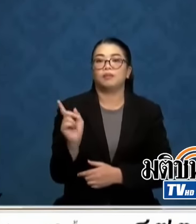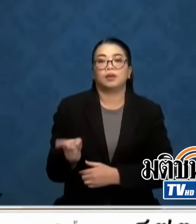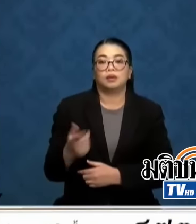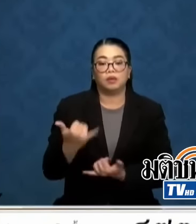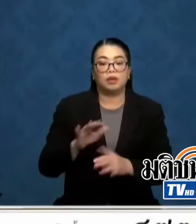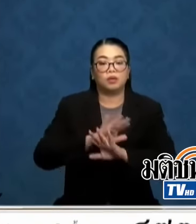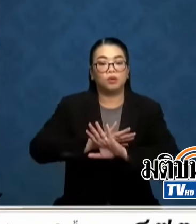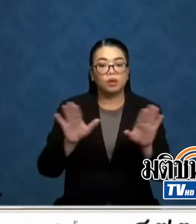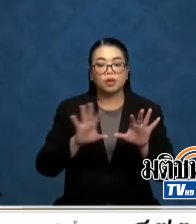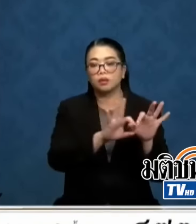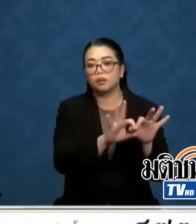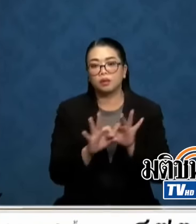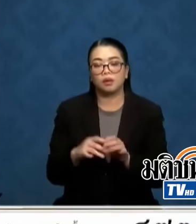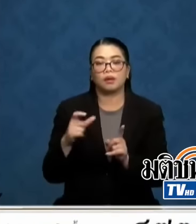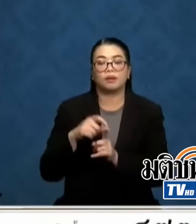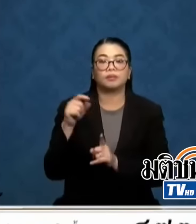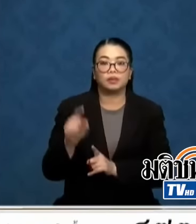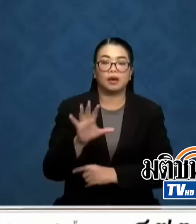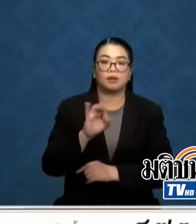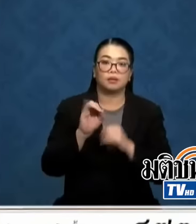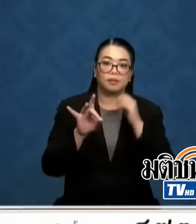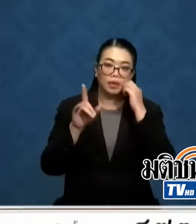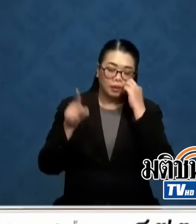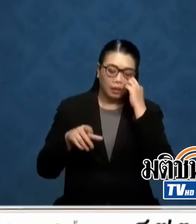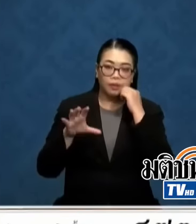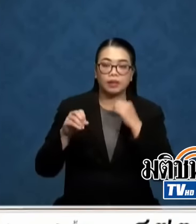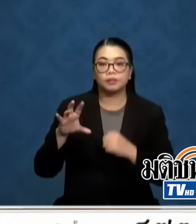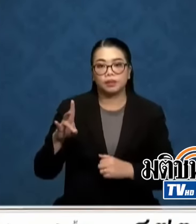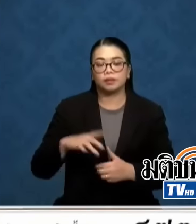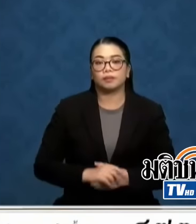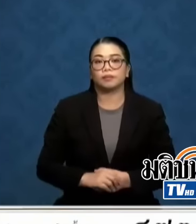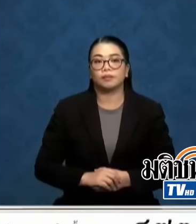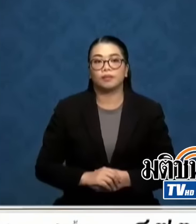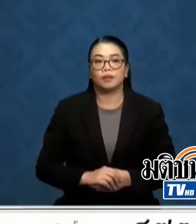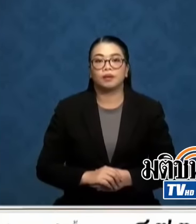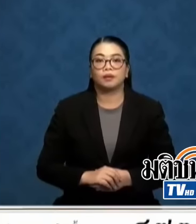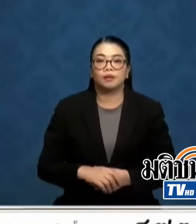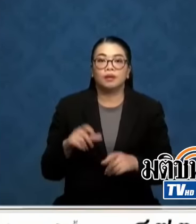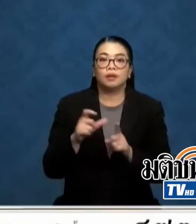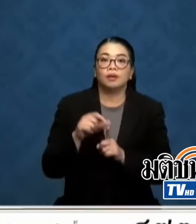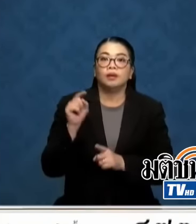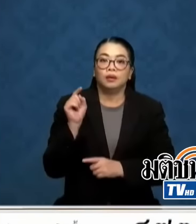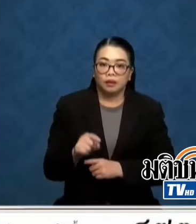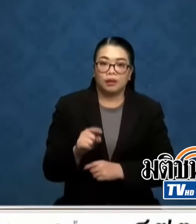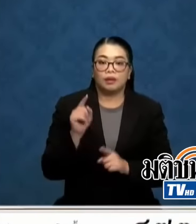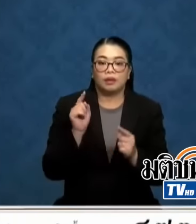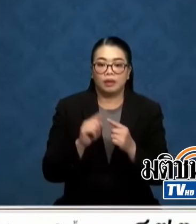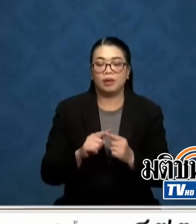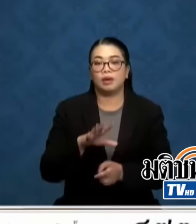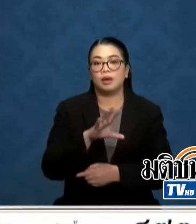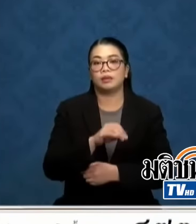ยกเลิกให้สอดคล้องกับคำสั่งที่ 98/5 7ก็คือคำสั่งที่